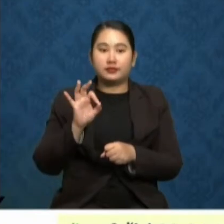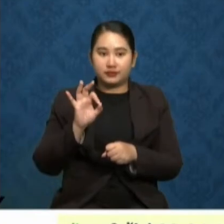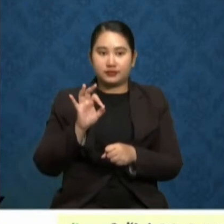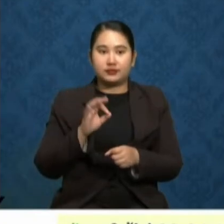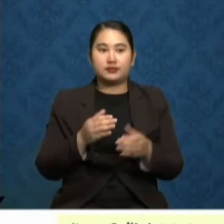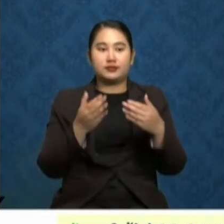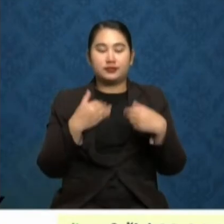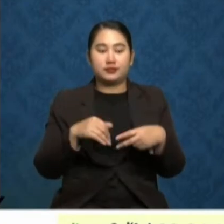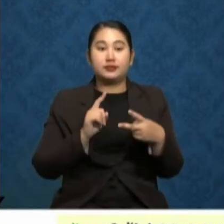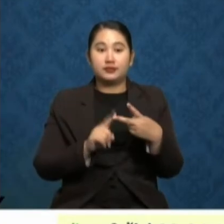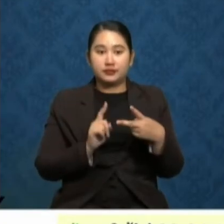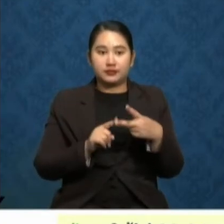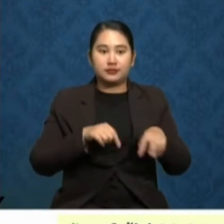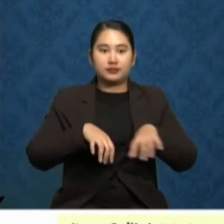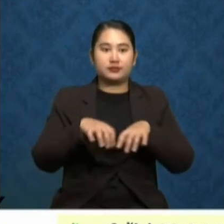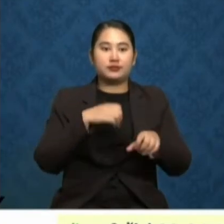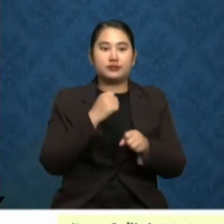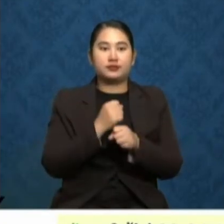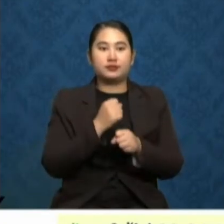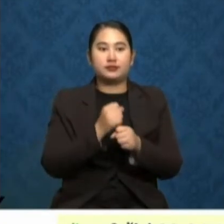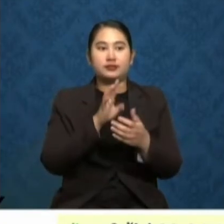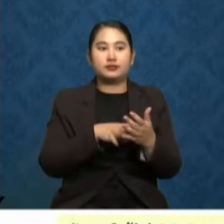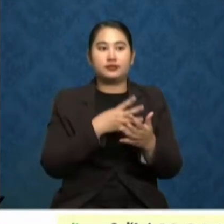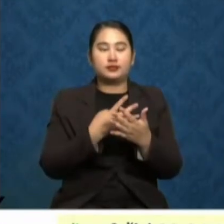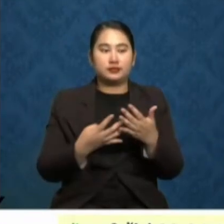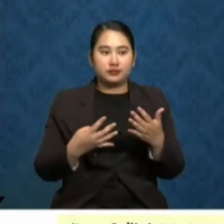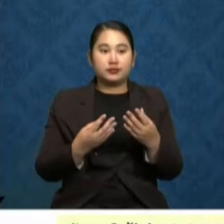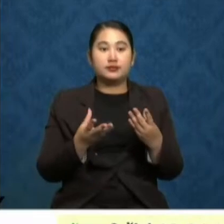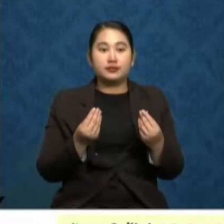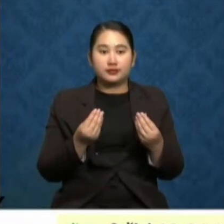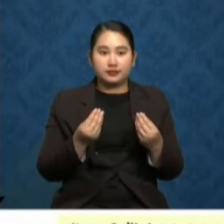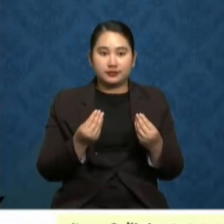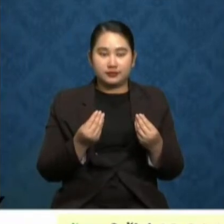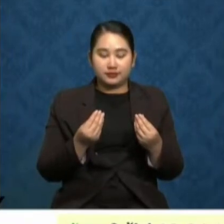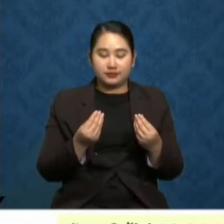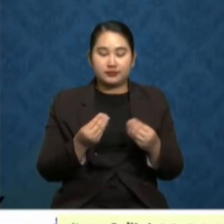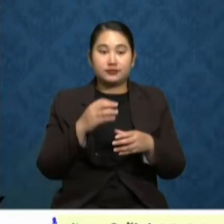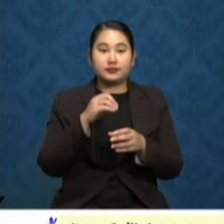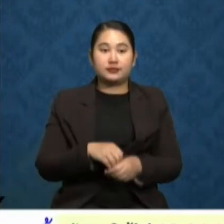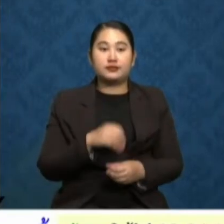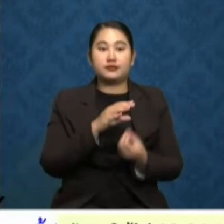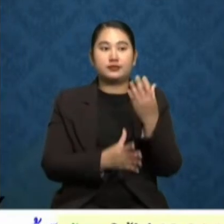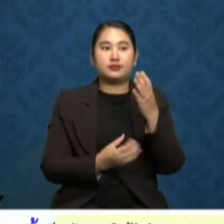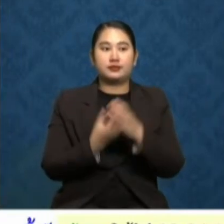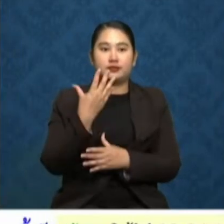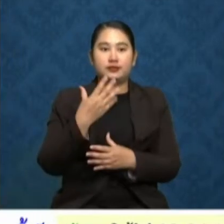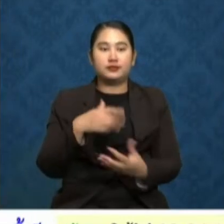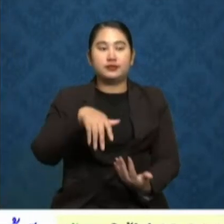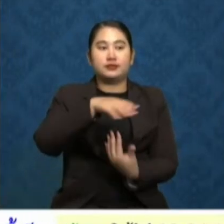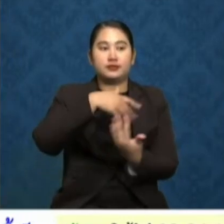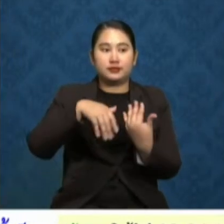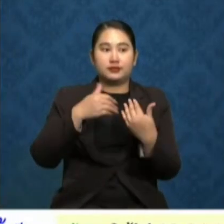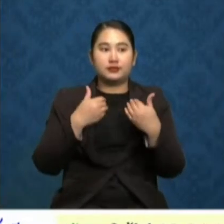ะส่วที่ 2 การจะทำแปลงที่ดินลสดอในเขตปานุรักษ์